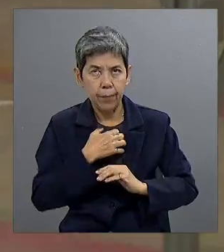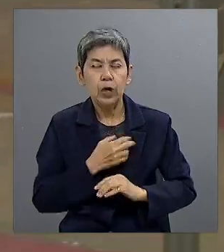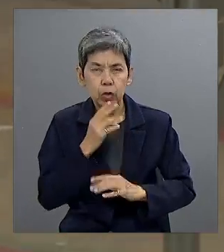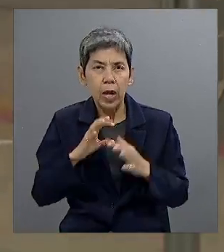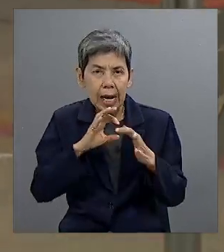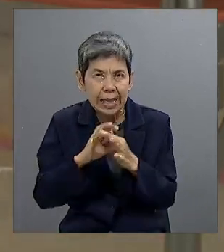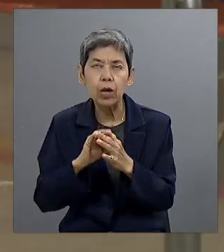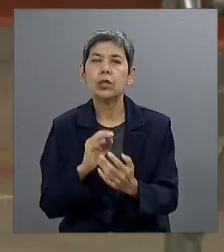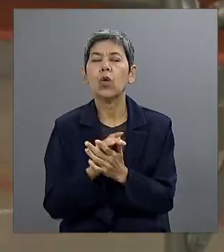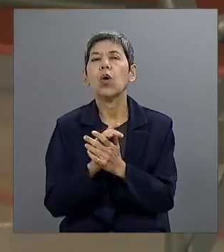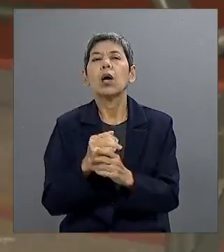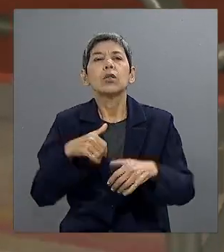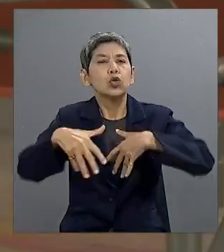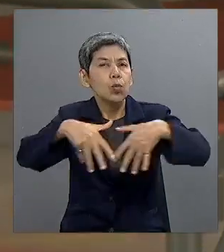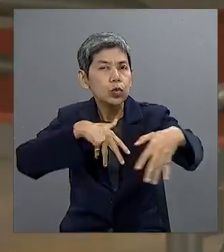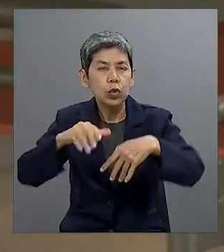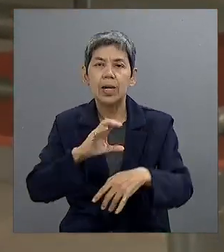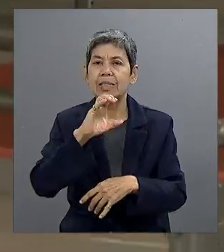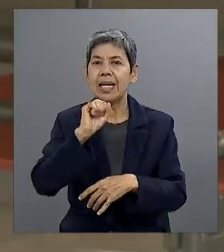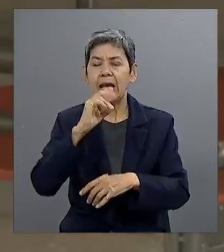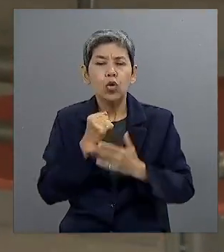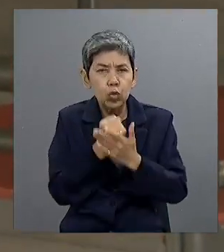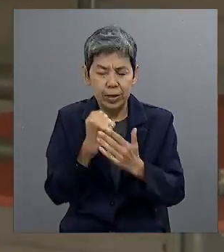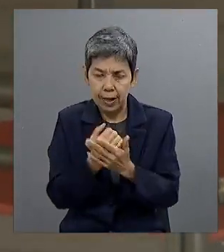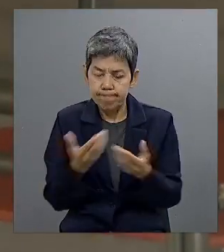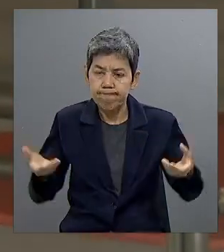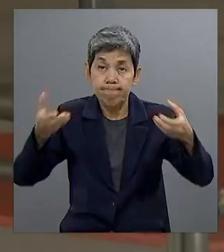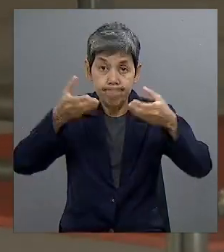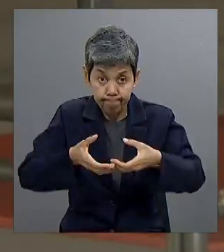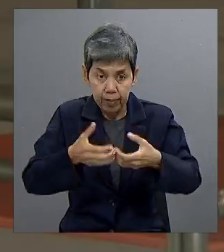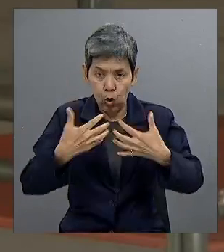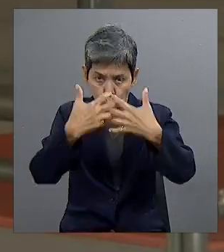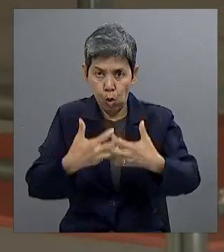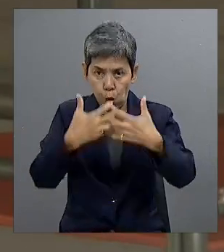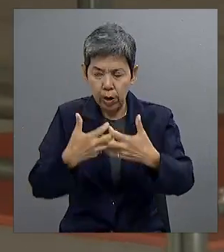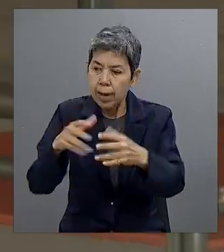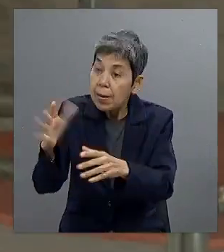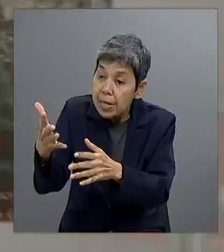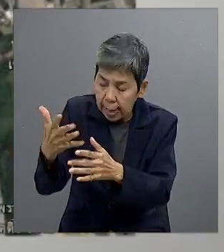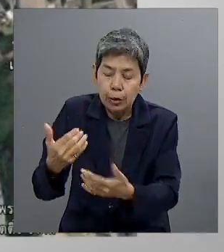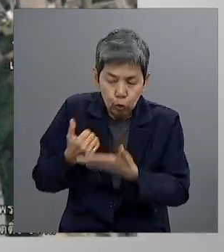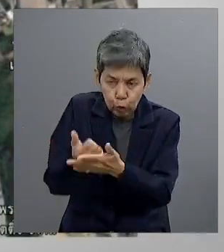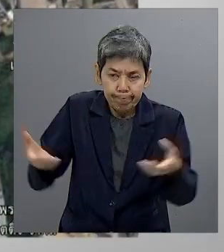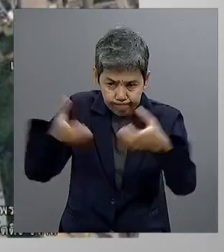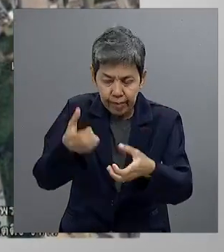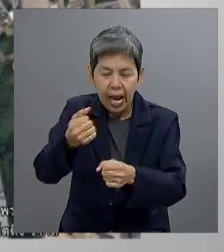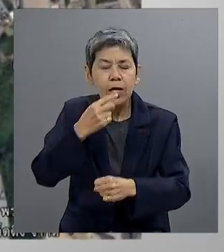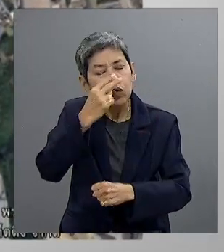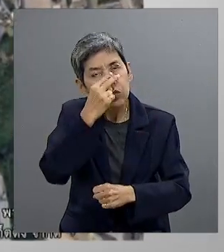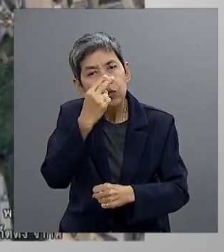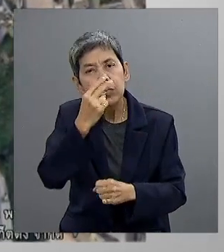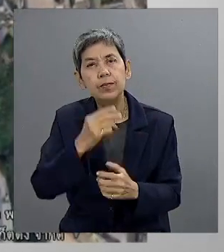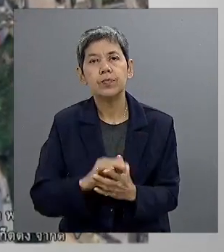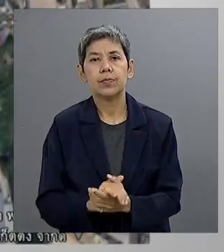CSRของสถานประกอบการที่อาจจะต้องมาช่วยกันลงขันค่ะณโรงงานขนาดเล็กๆที่ไม่มีงบประมาณมากพอค่ะอ่ะ